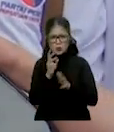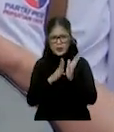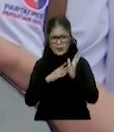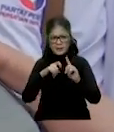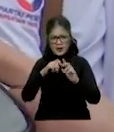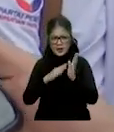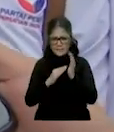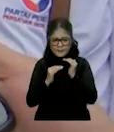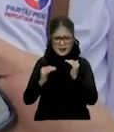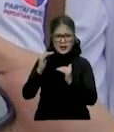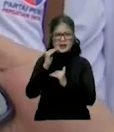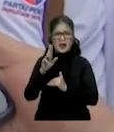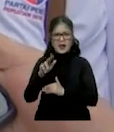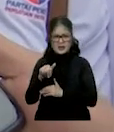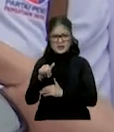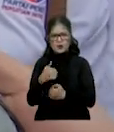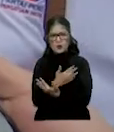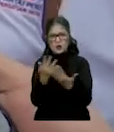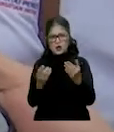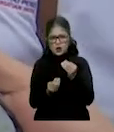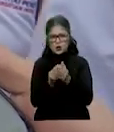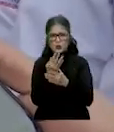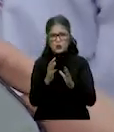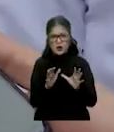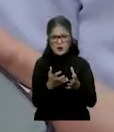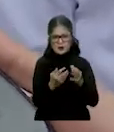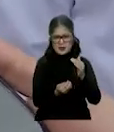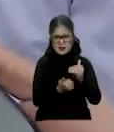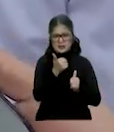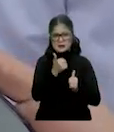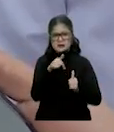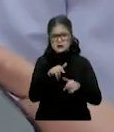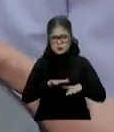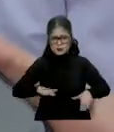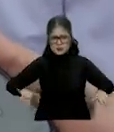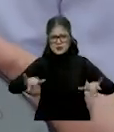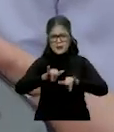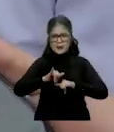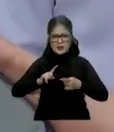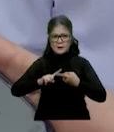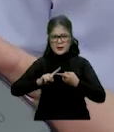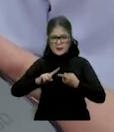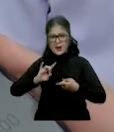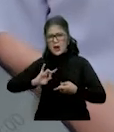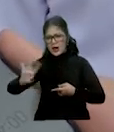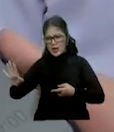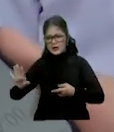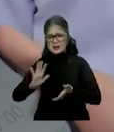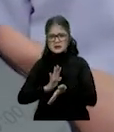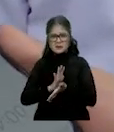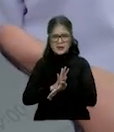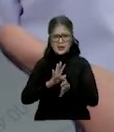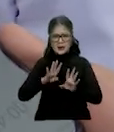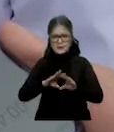Sehingga mereka bisa tumbuh, naik kelas lebih cepat dan bersama-sama dengan yang lain bisa menciptakan lapangan kerja.